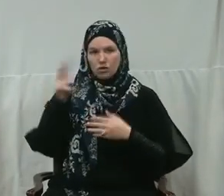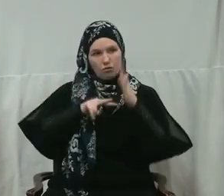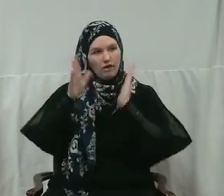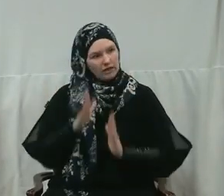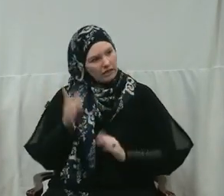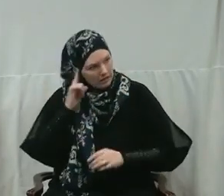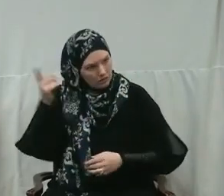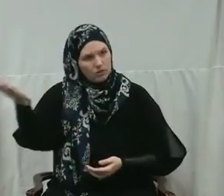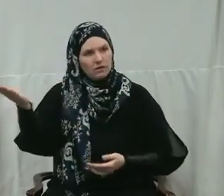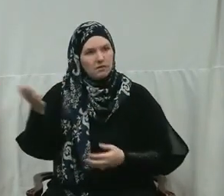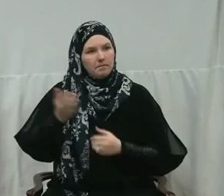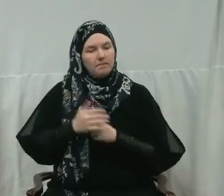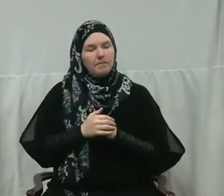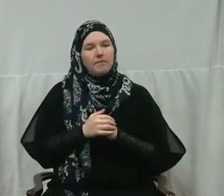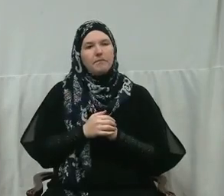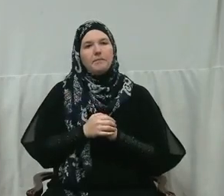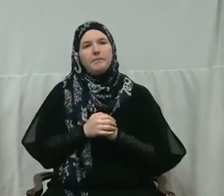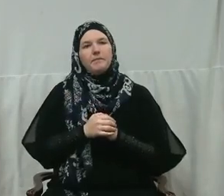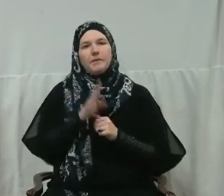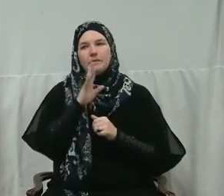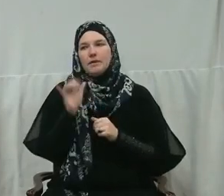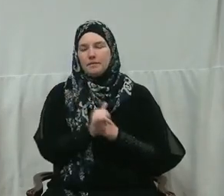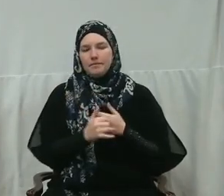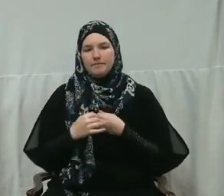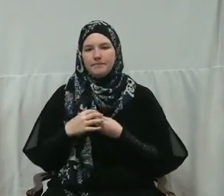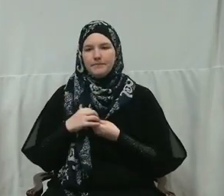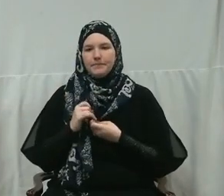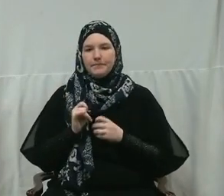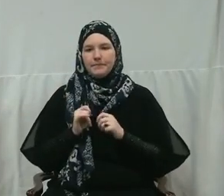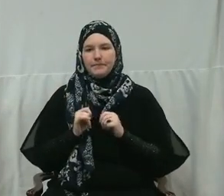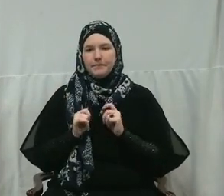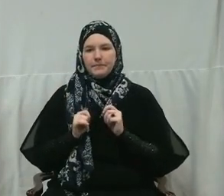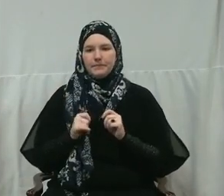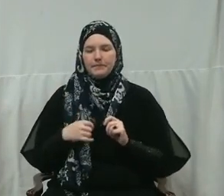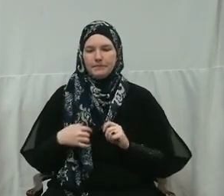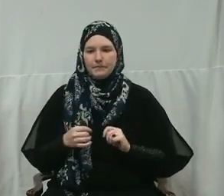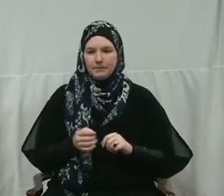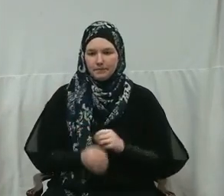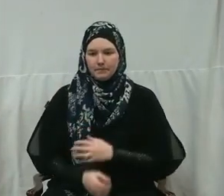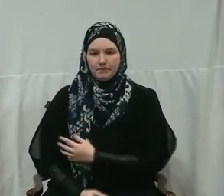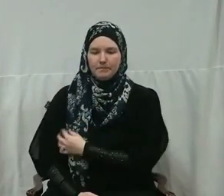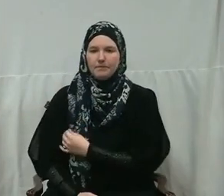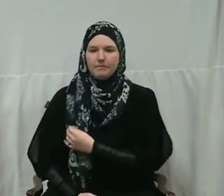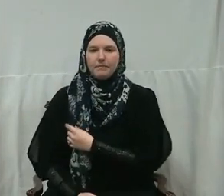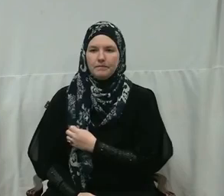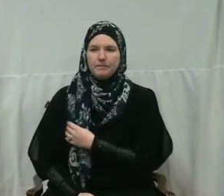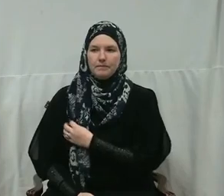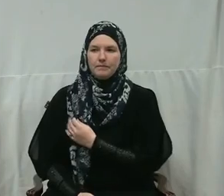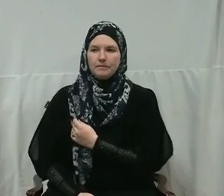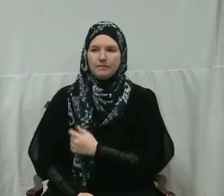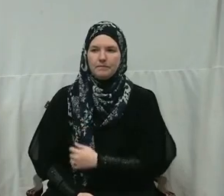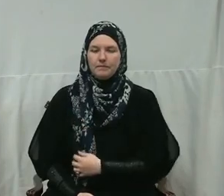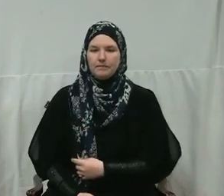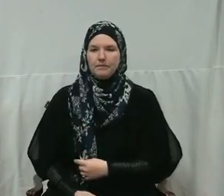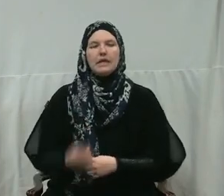prophets. وجاء رجل من أقصى المدينة يسعى قال يا قوم اتبعوا المرسلين. He said,